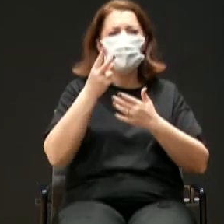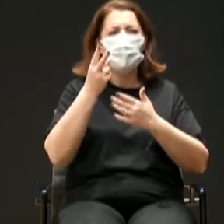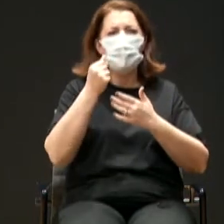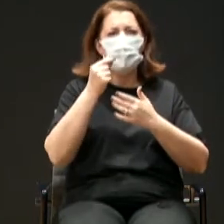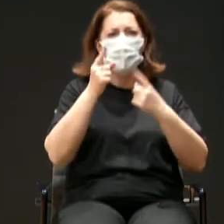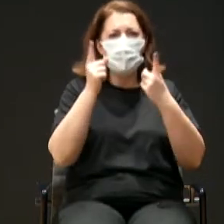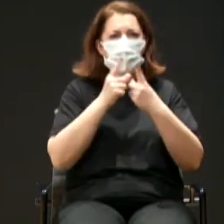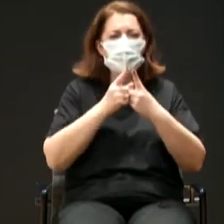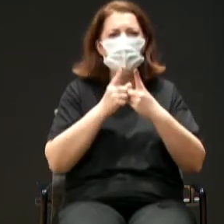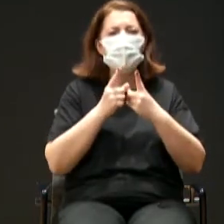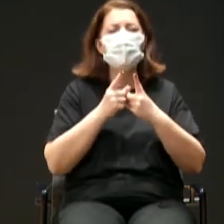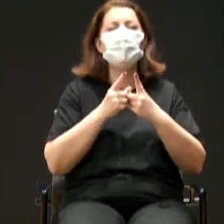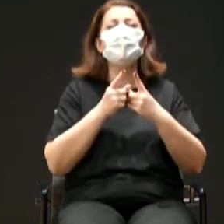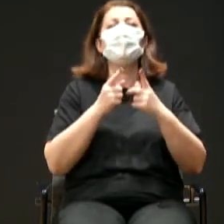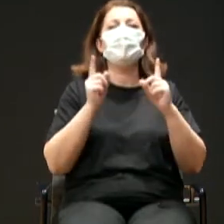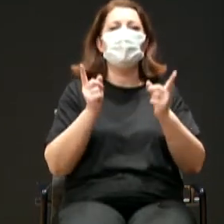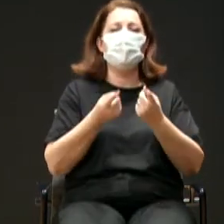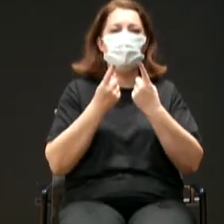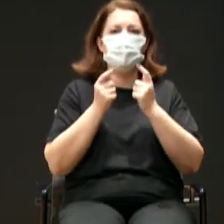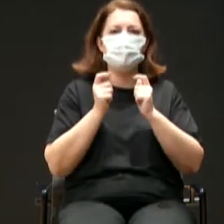hala hesaplayamadılar.